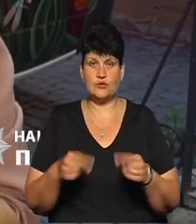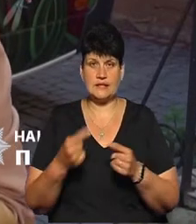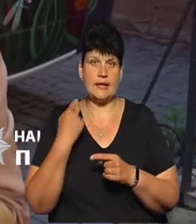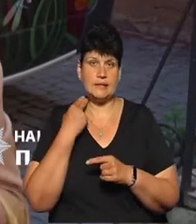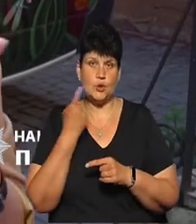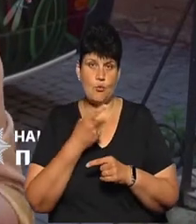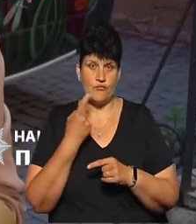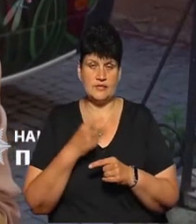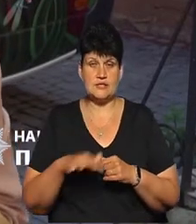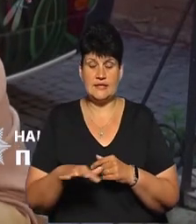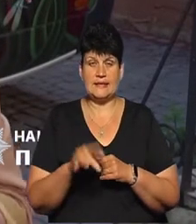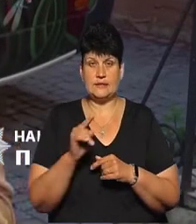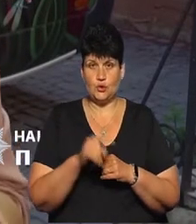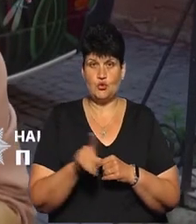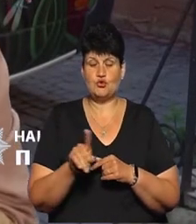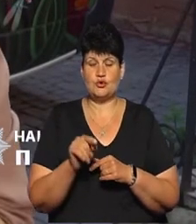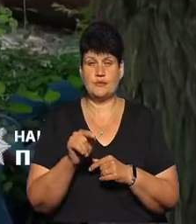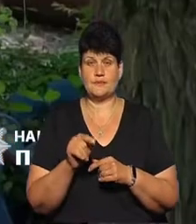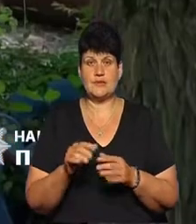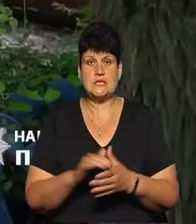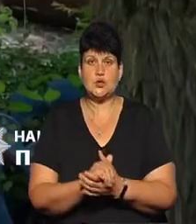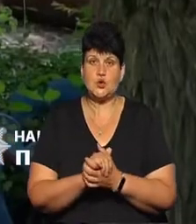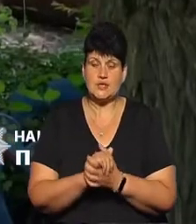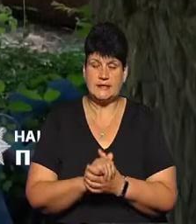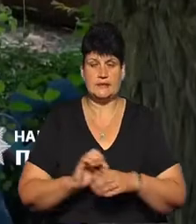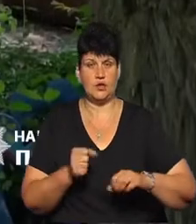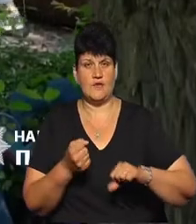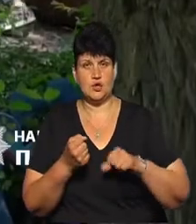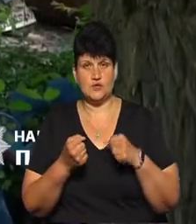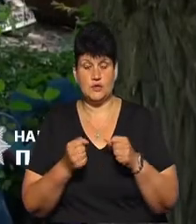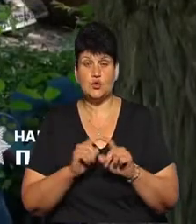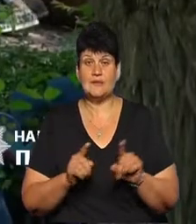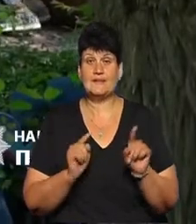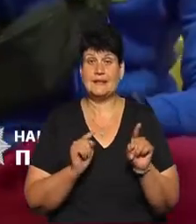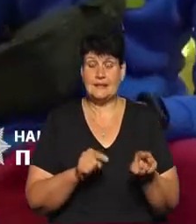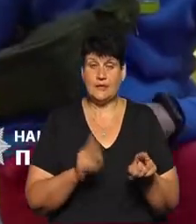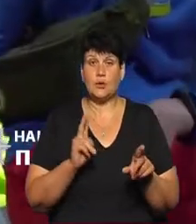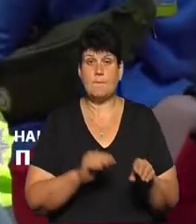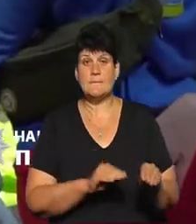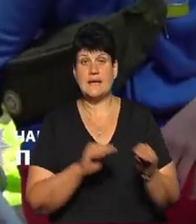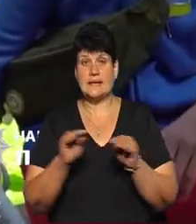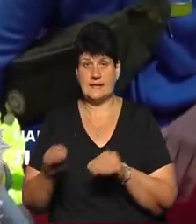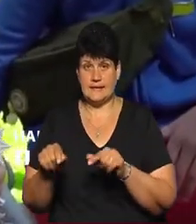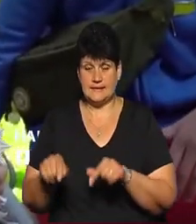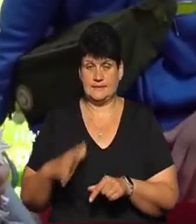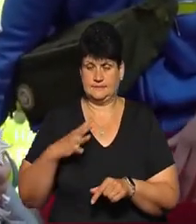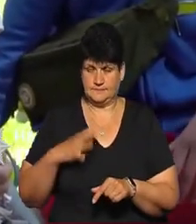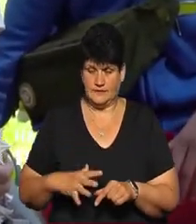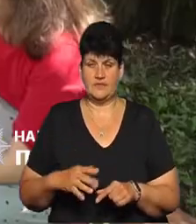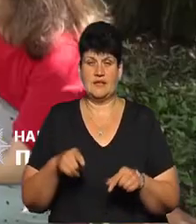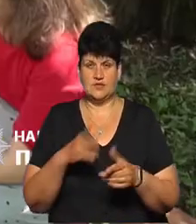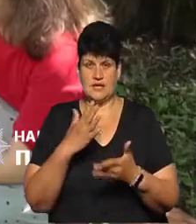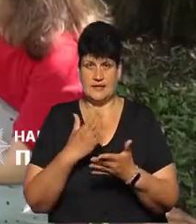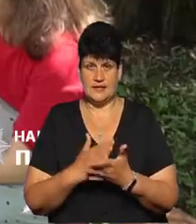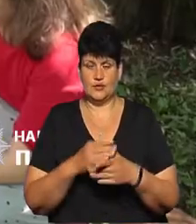для того, щоб їх здружити, стоваришувати, особливо для тих, котрі переїхали сюди вимушено, так вони вже знаходяться, деякі з них 4